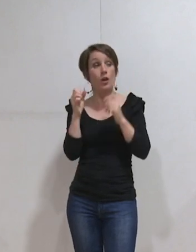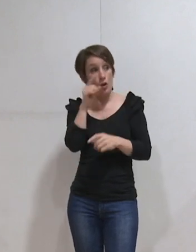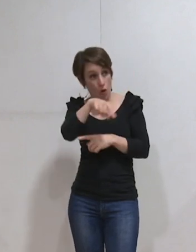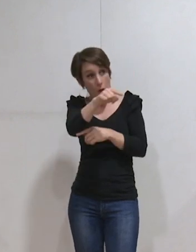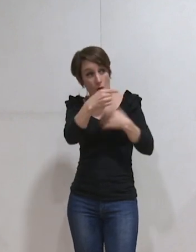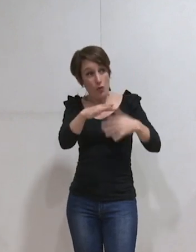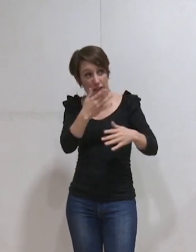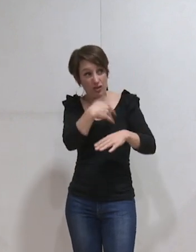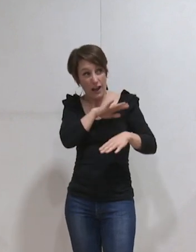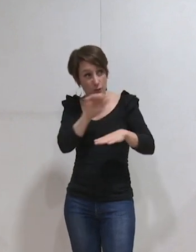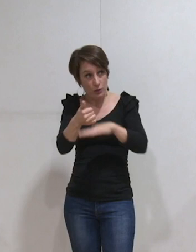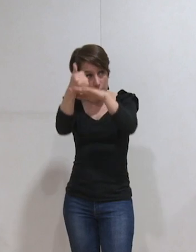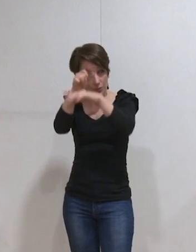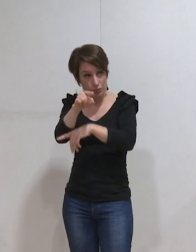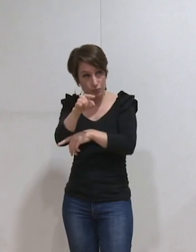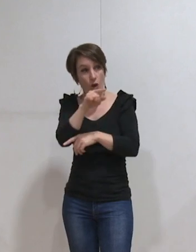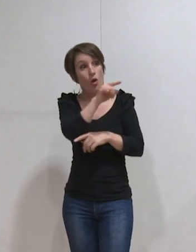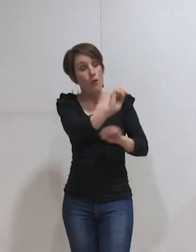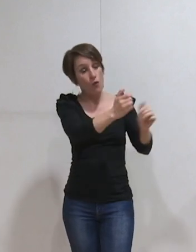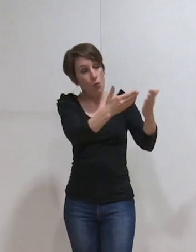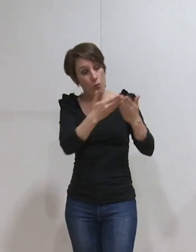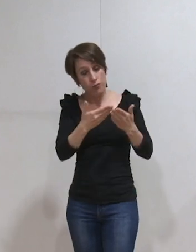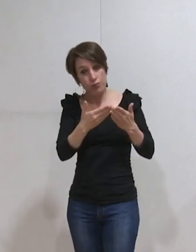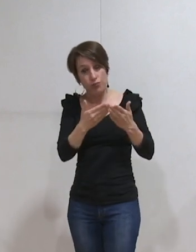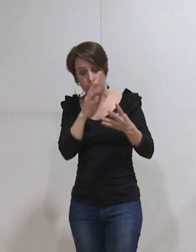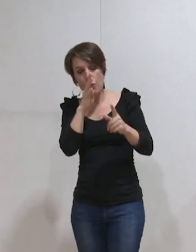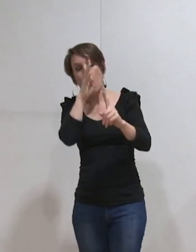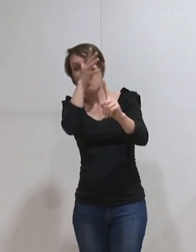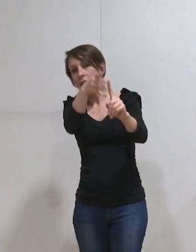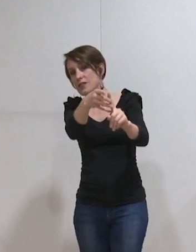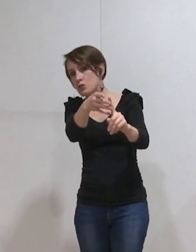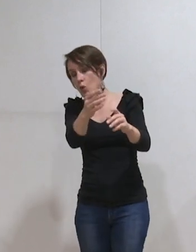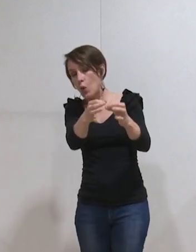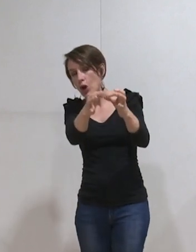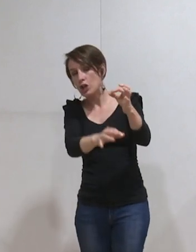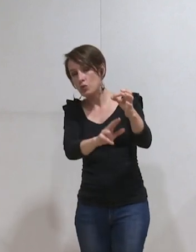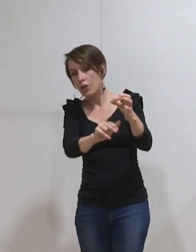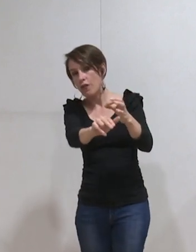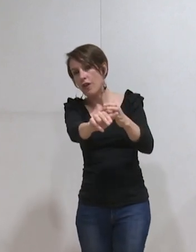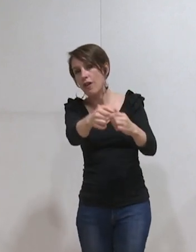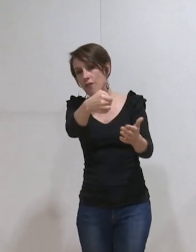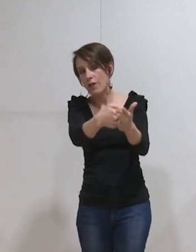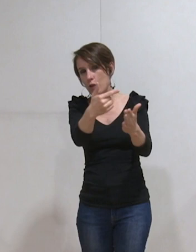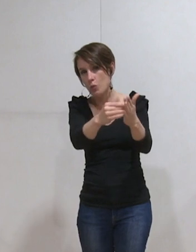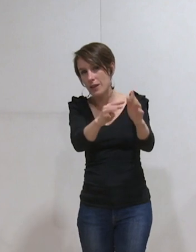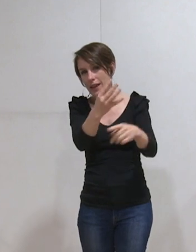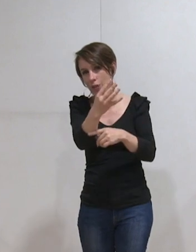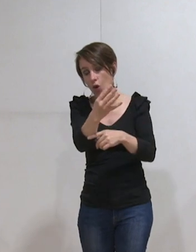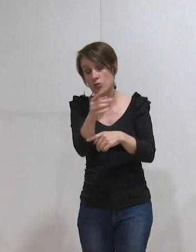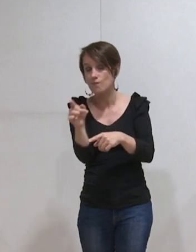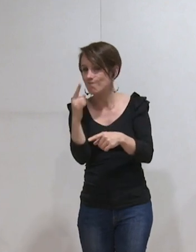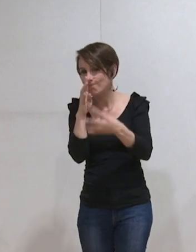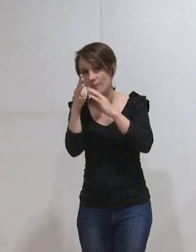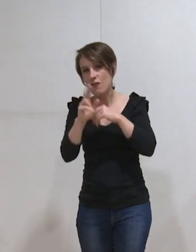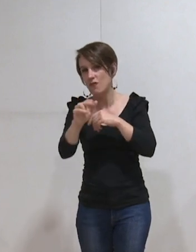responsabilité une prévision de résultat pour 2014 avec une perte prévisionnelle de